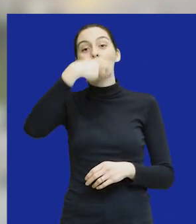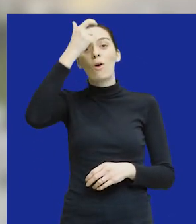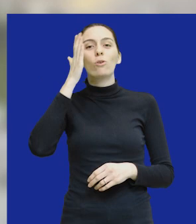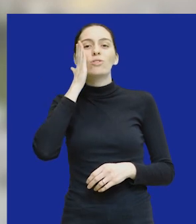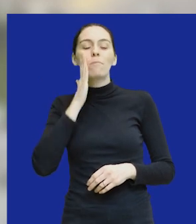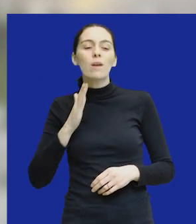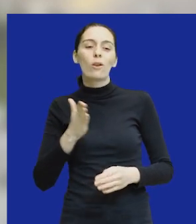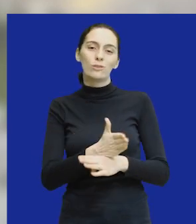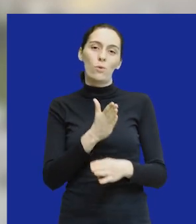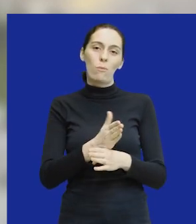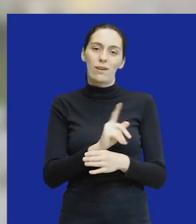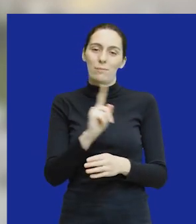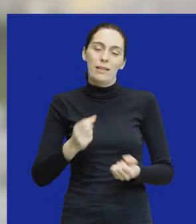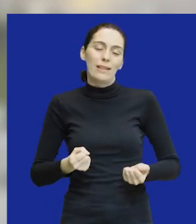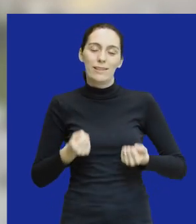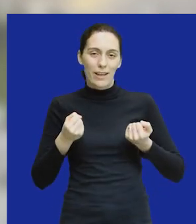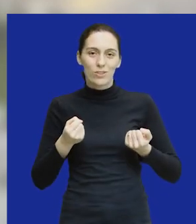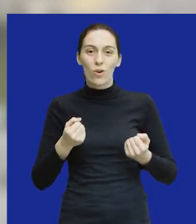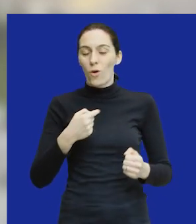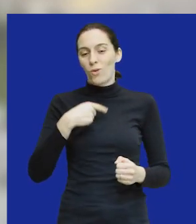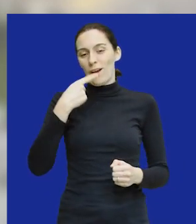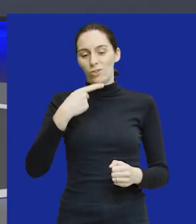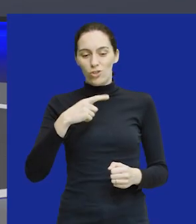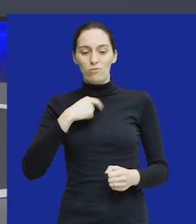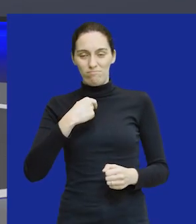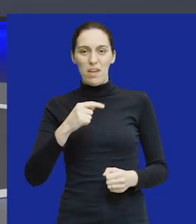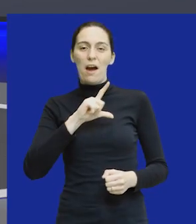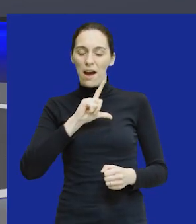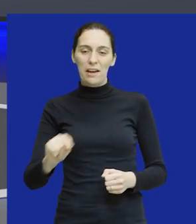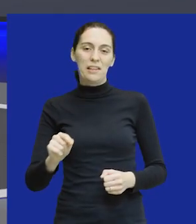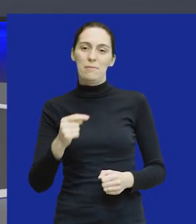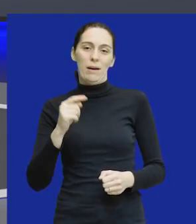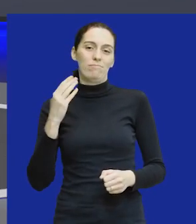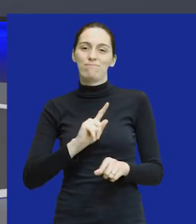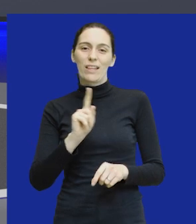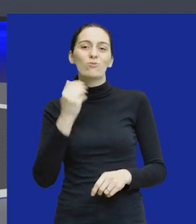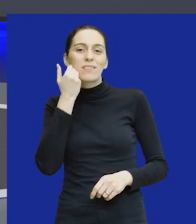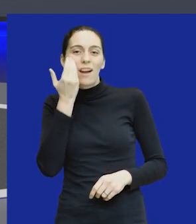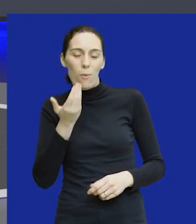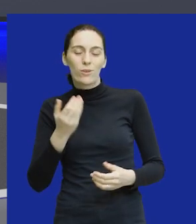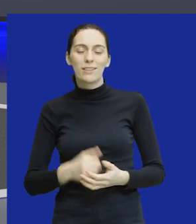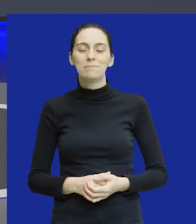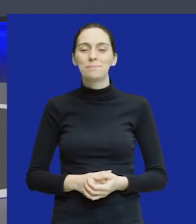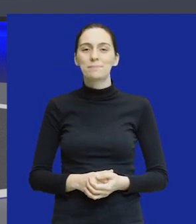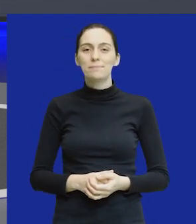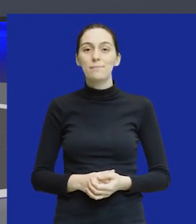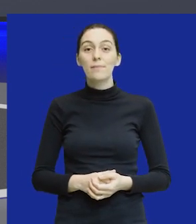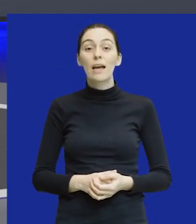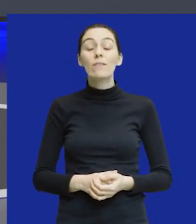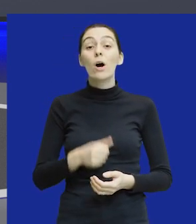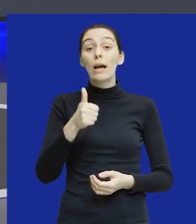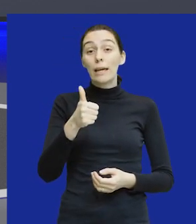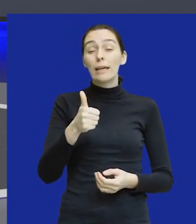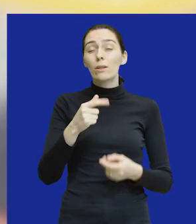jednostavno onda nije ti teško, kažeš idem i ja, pa neću se osramotiti pred djecom. Lijepo, predivno iskustvo. Jednom prigodom za vašu